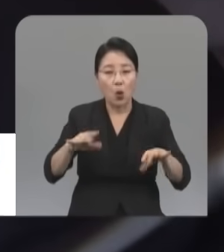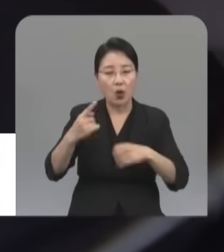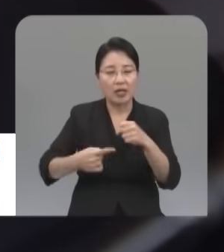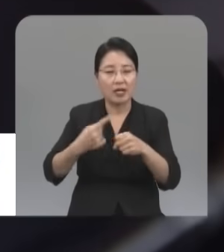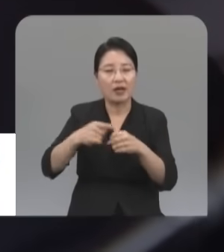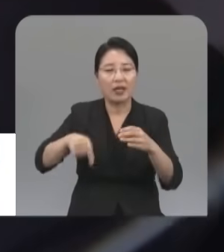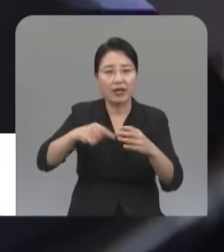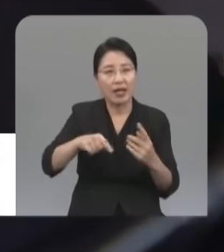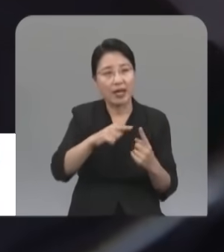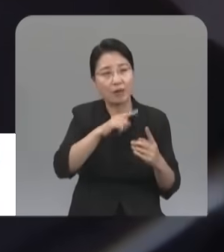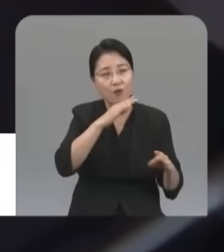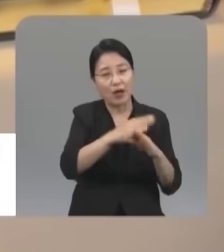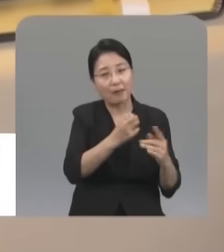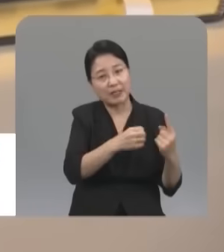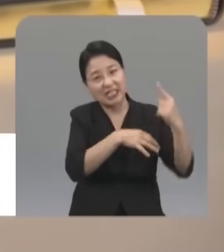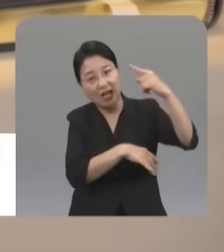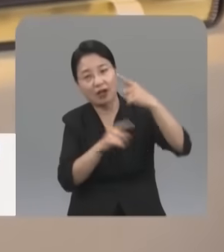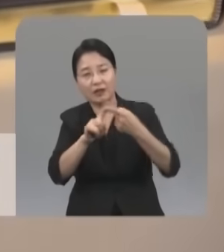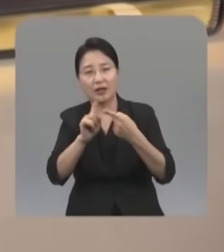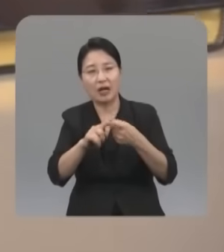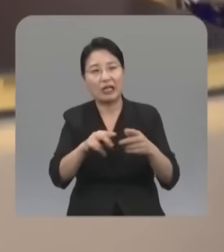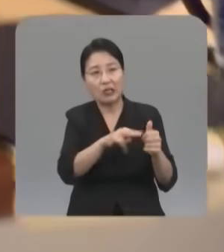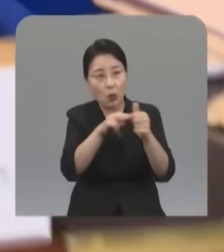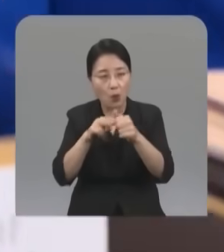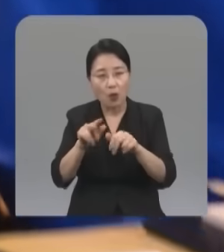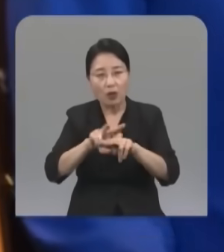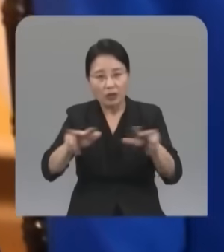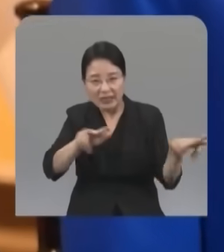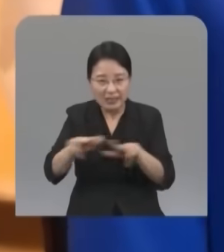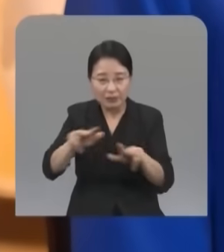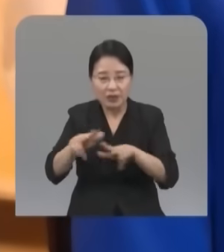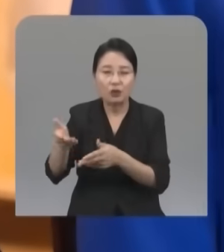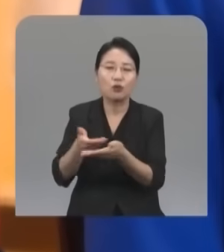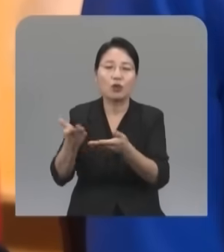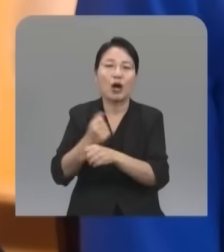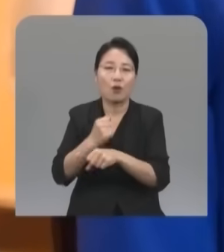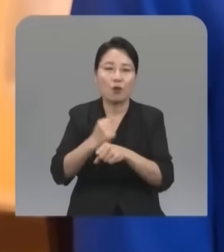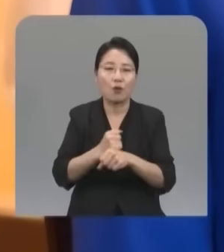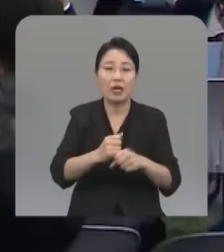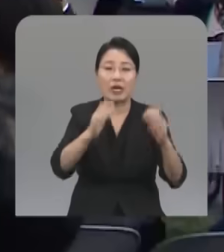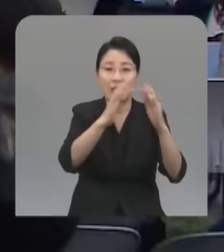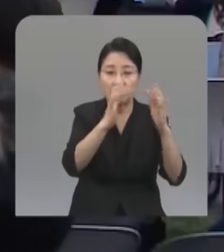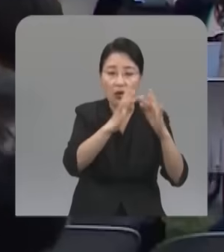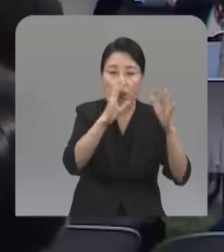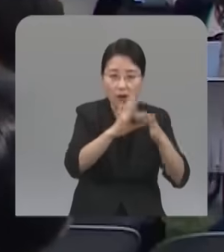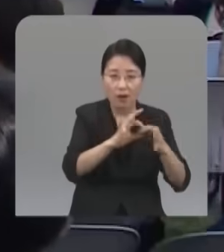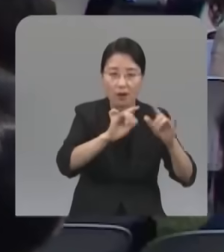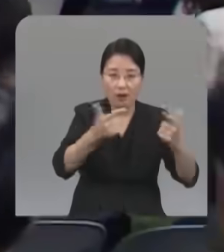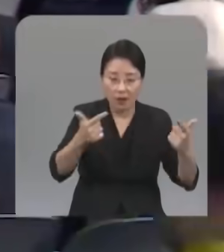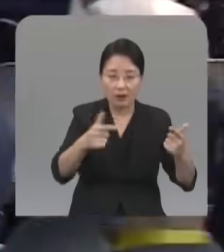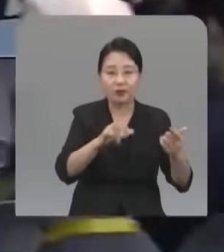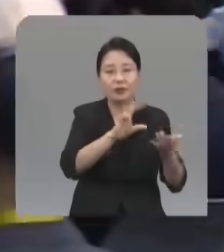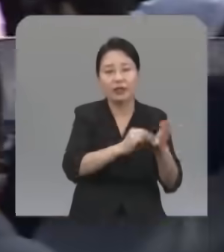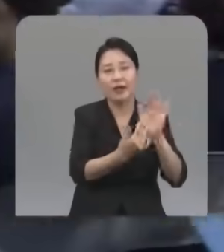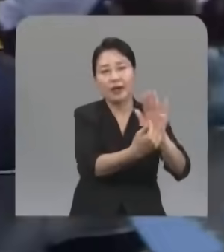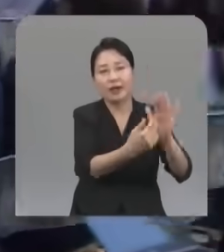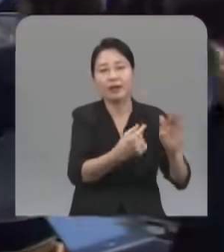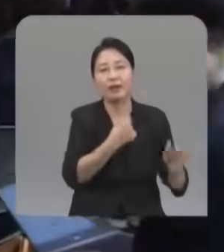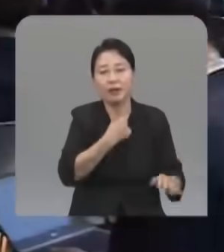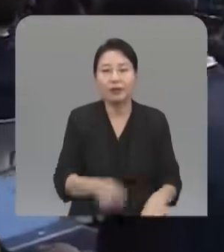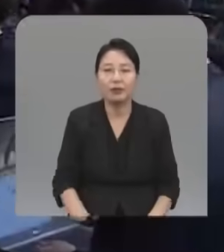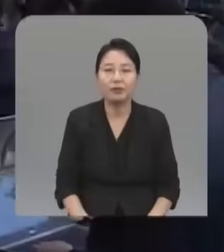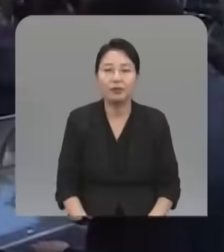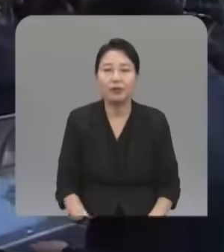훈련, 사이버 안보 공조도 합의됐습니다. 일단 초점은 북한 위협 대응, 군사 협력으로 도발 대응 능력을